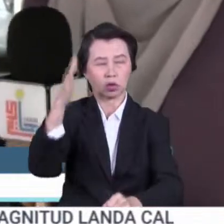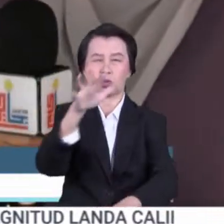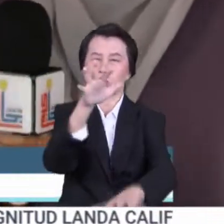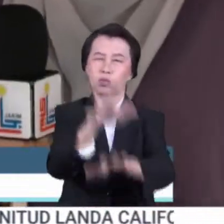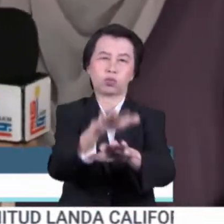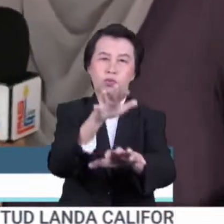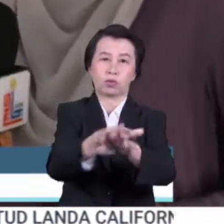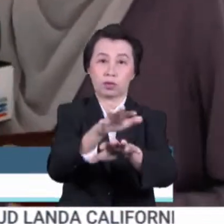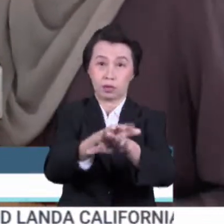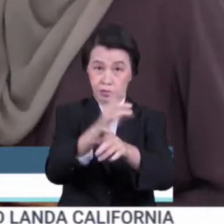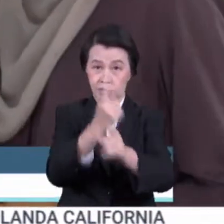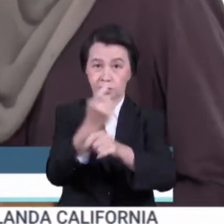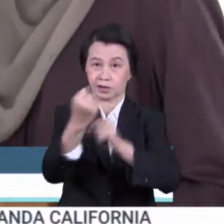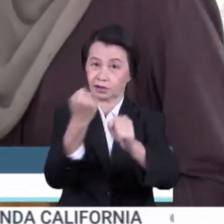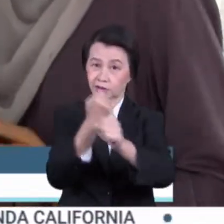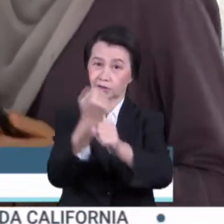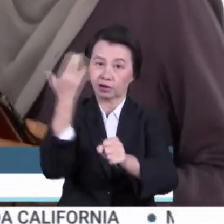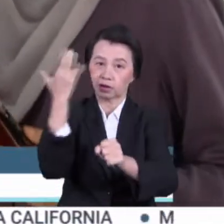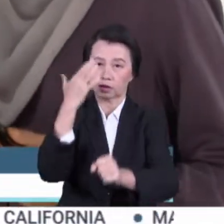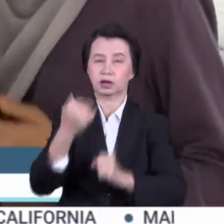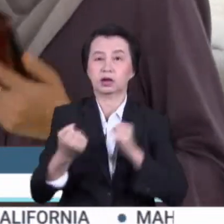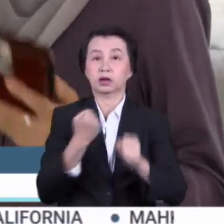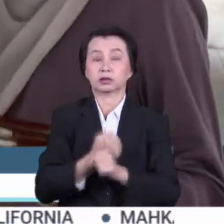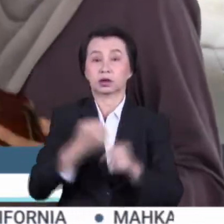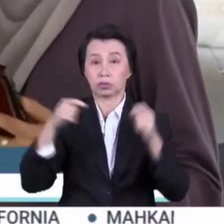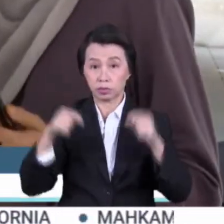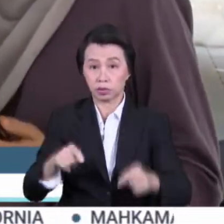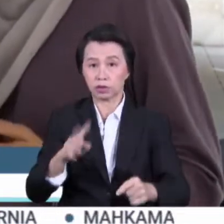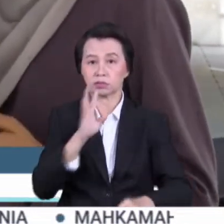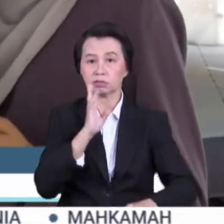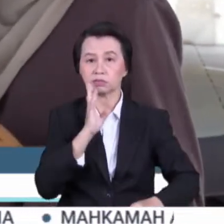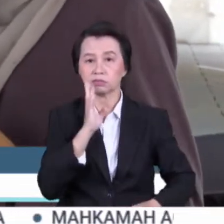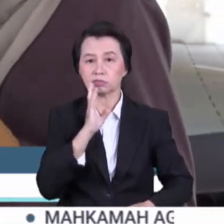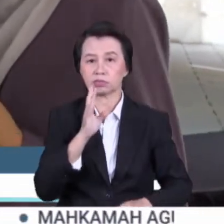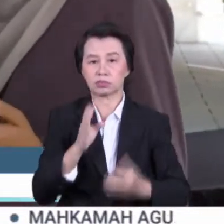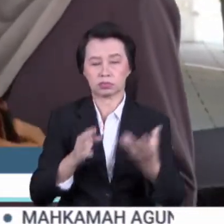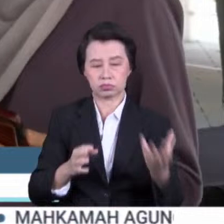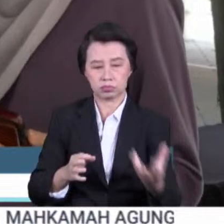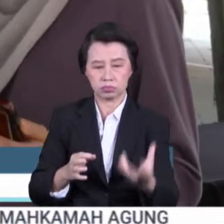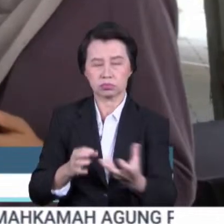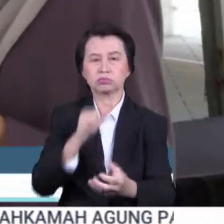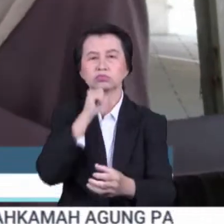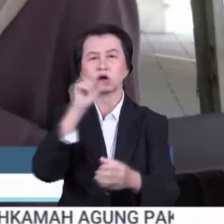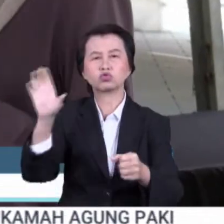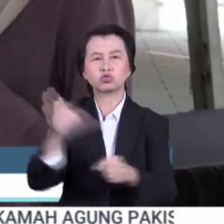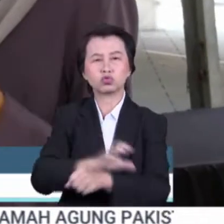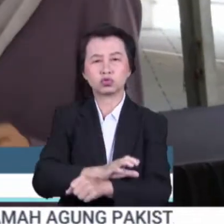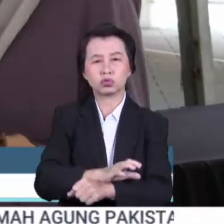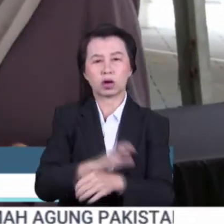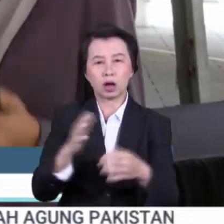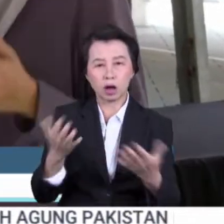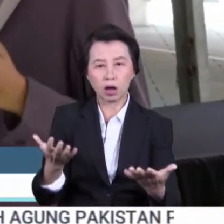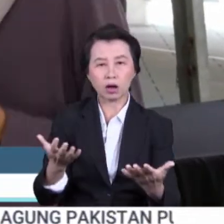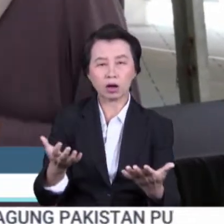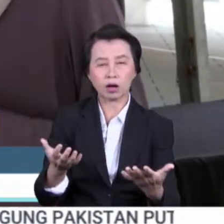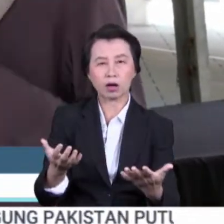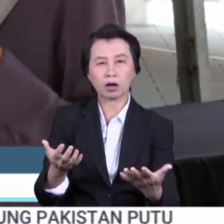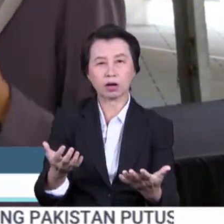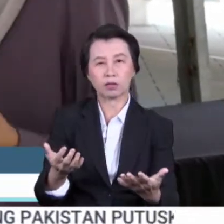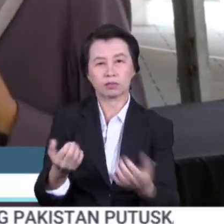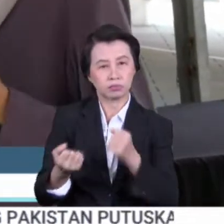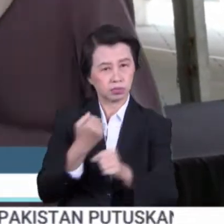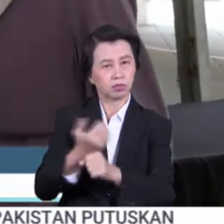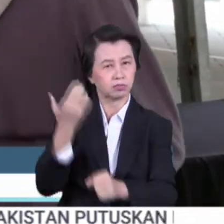amat-amat menggalakkan. Dan tahun ini ada yang kata menu juadah tak cukuplah dan sebagainya. Dan